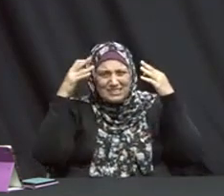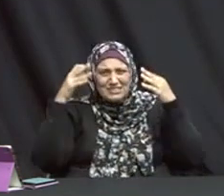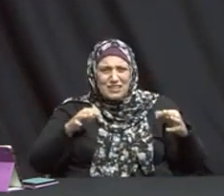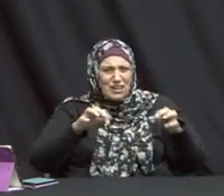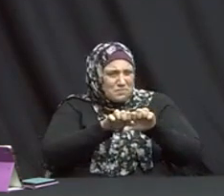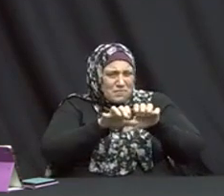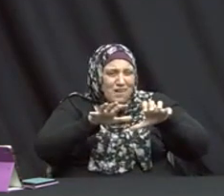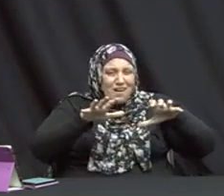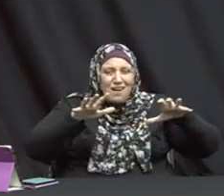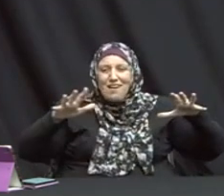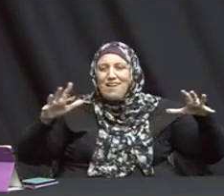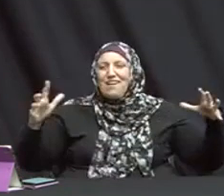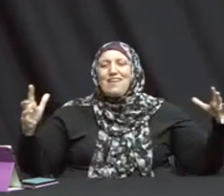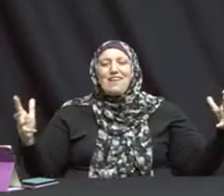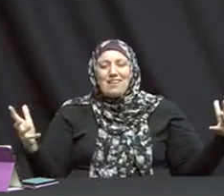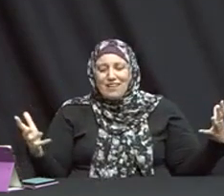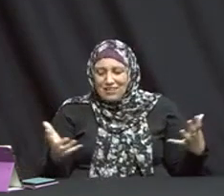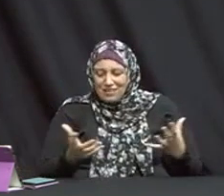بناها